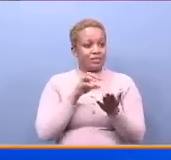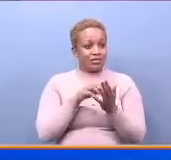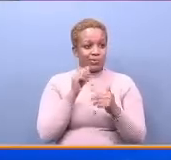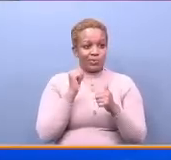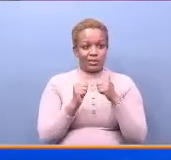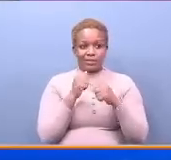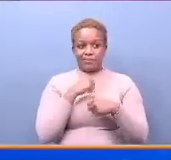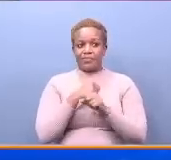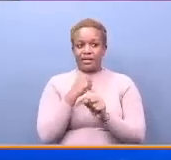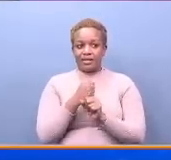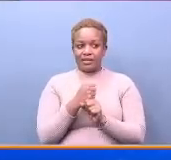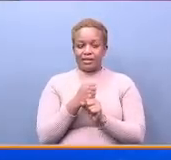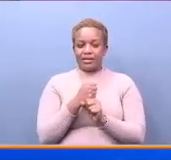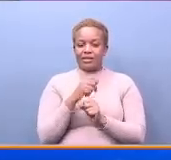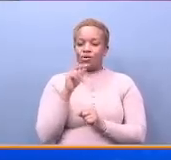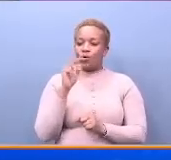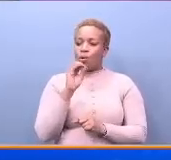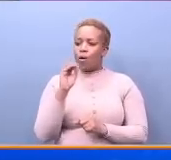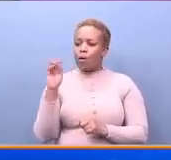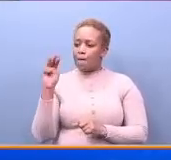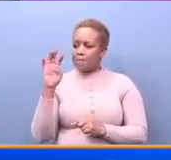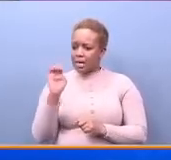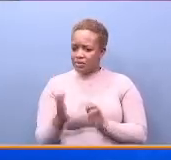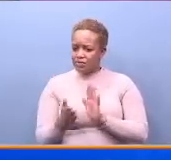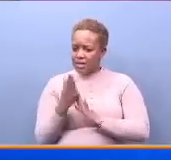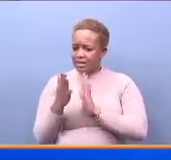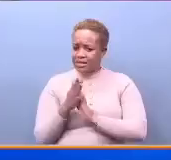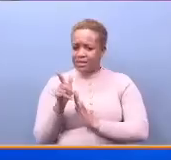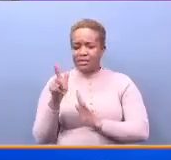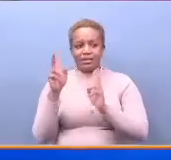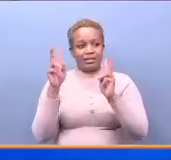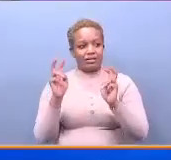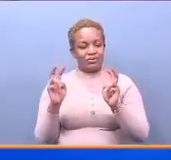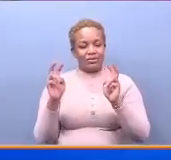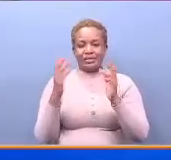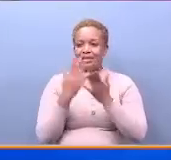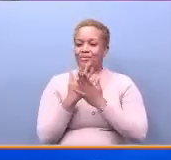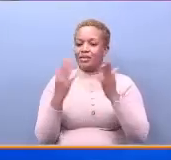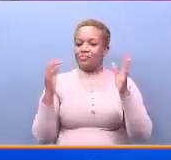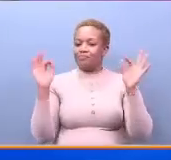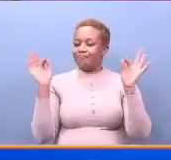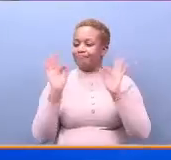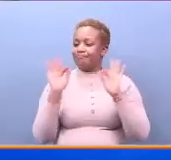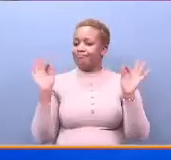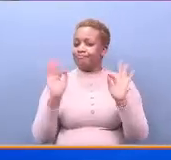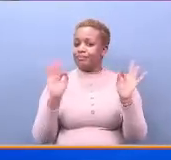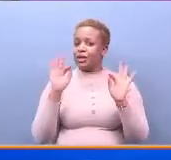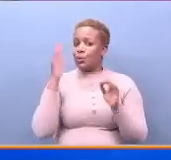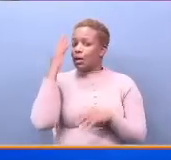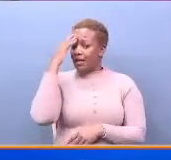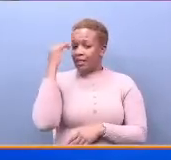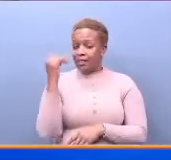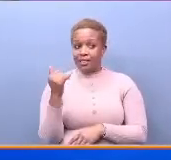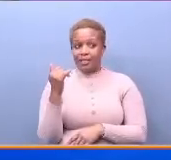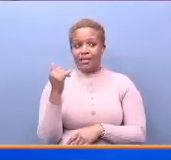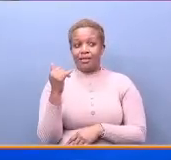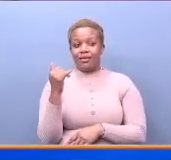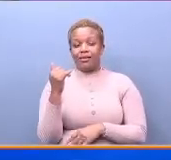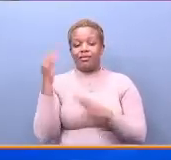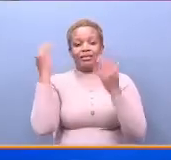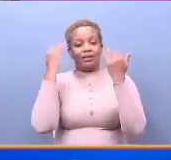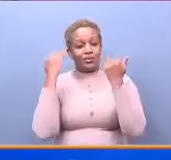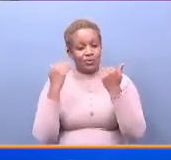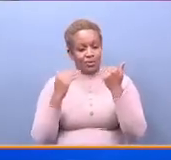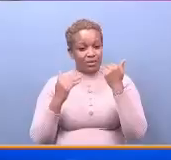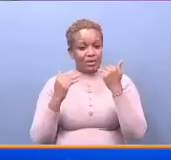zilifanya Martha Koome harakisha haya mambo, ni vitu za kushangaza sana. Kwa sababu ilifika mahali mahakama